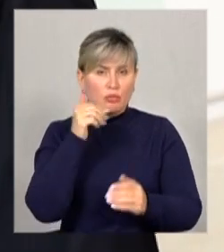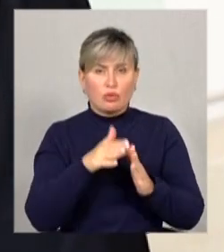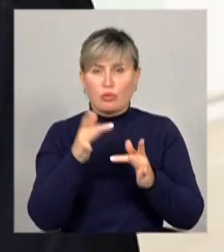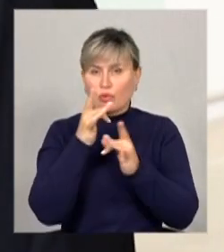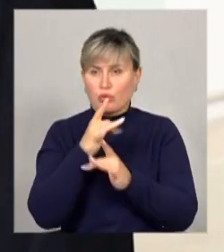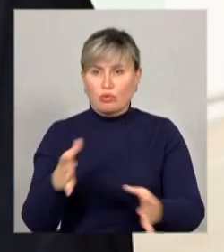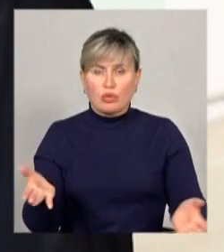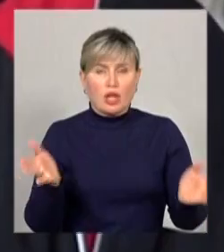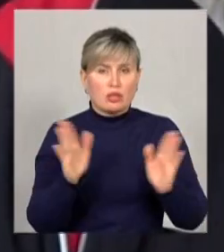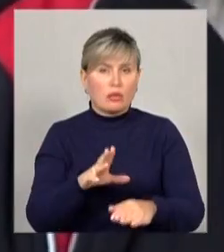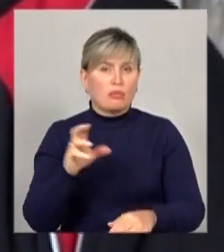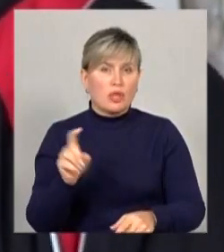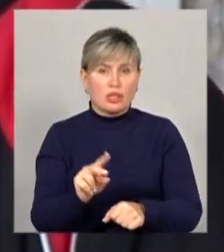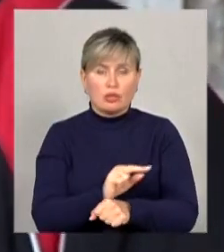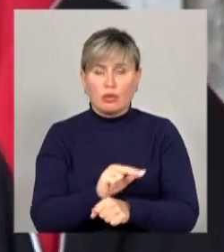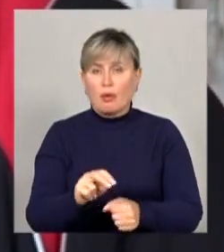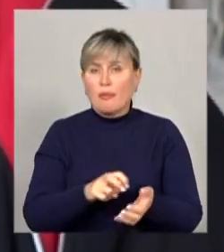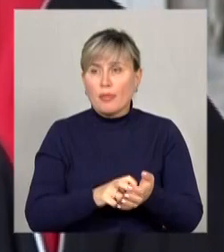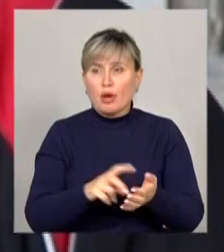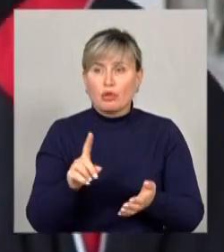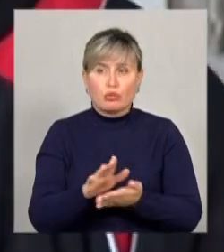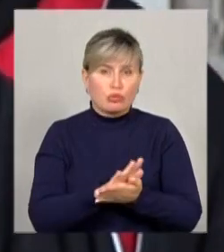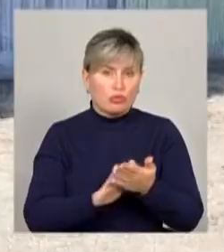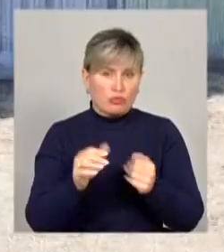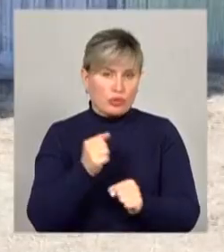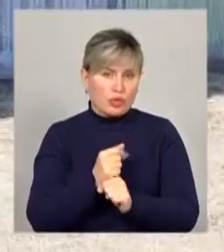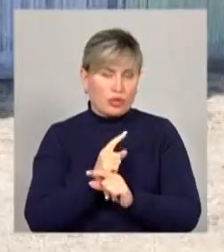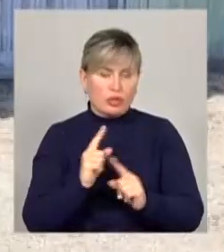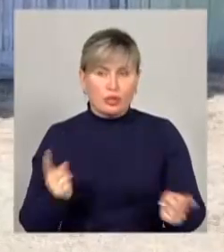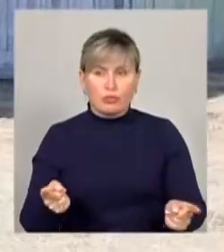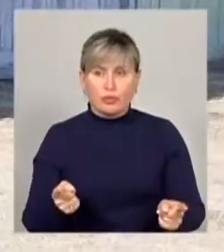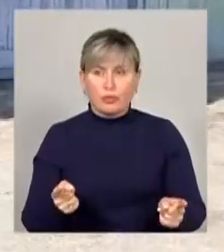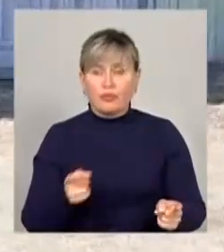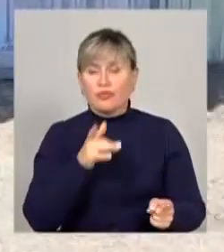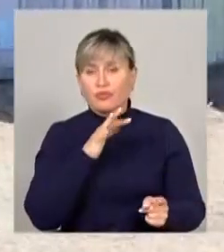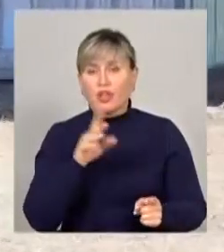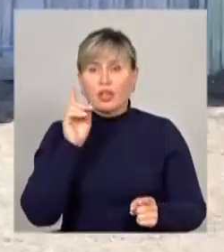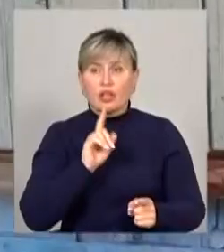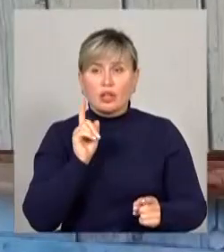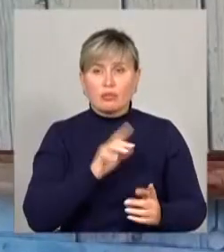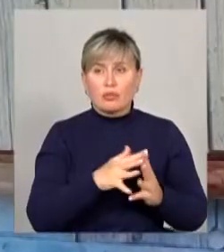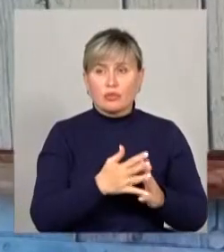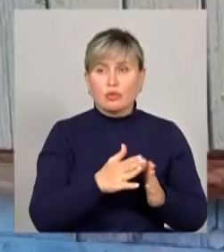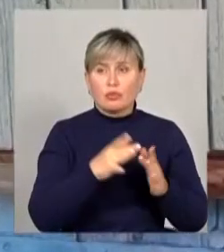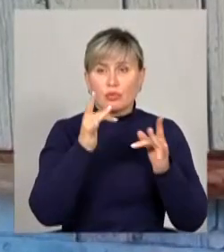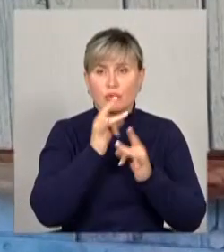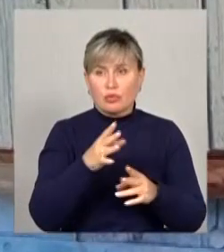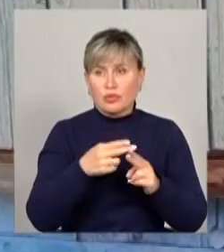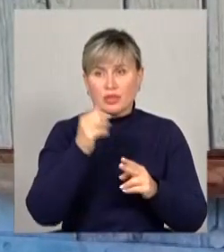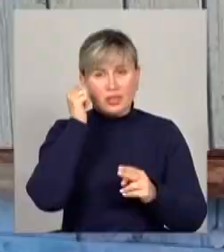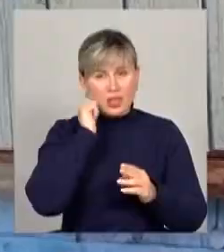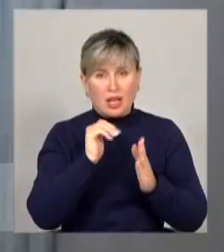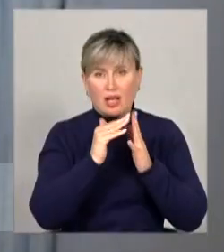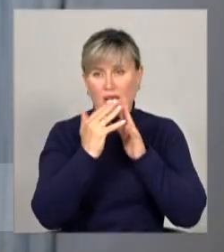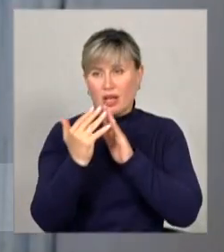так и останется без ремонта. Боимся, что и вовсе ничего делать не будут. На время ремонта сельчанам пришлось заменить Дом культуры на этот старый